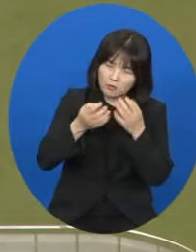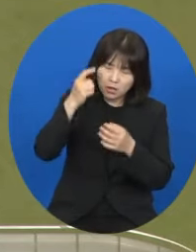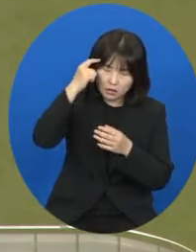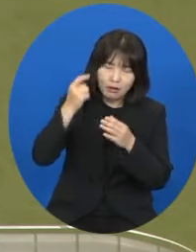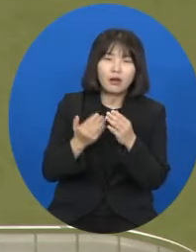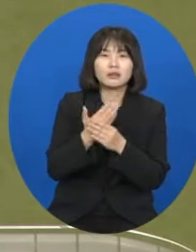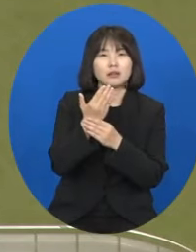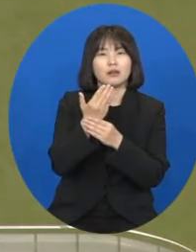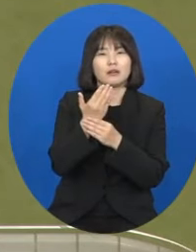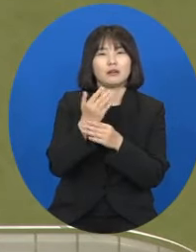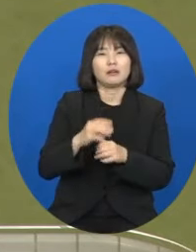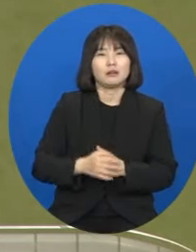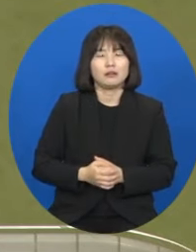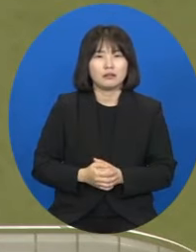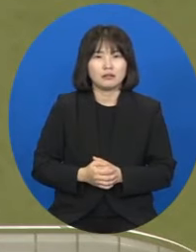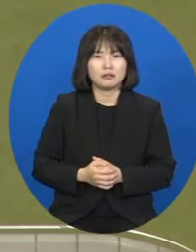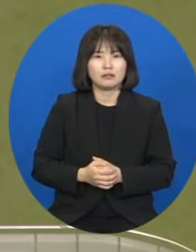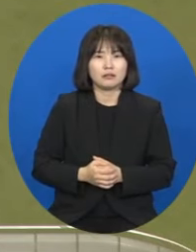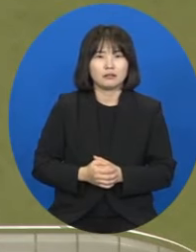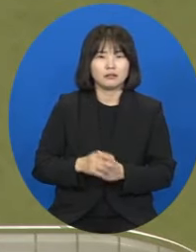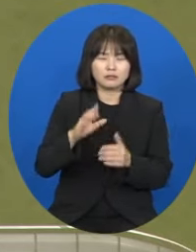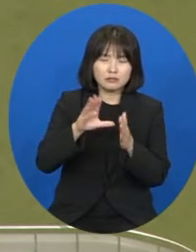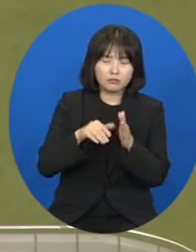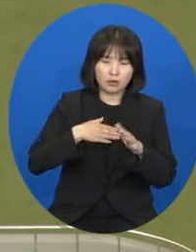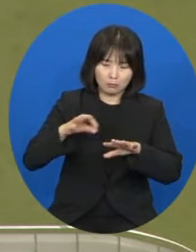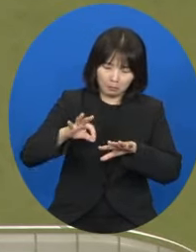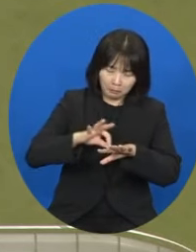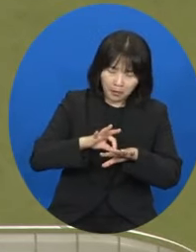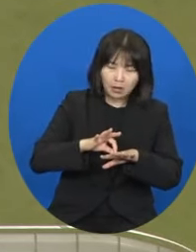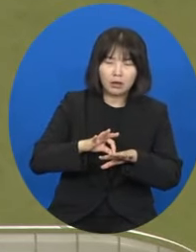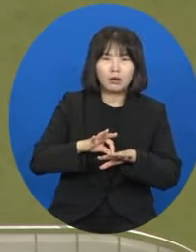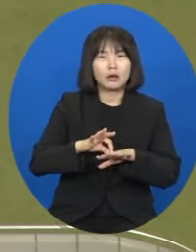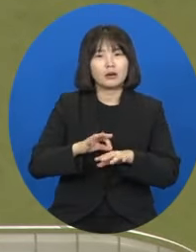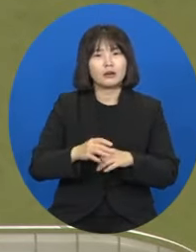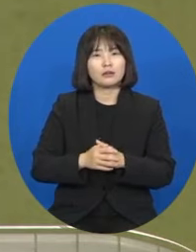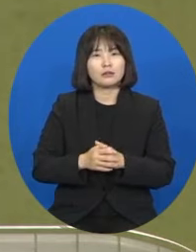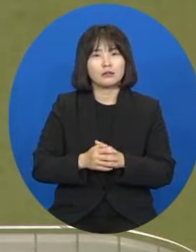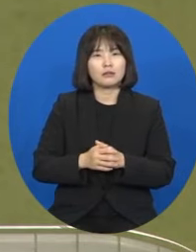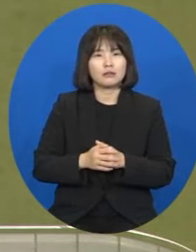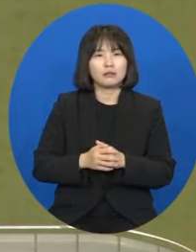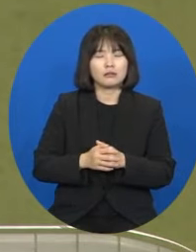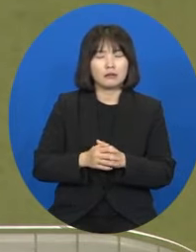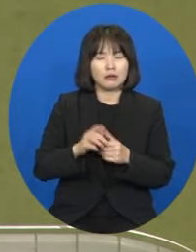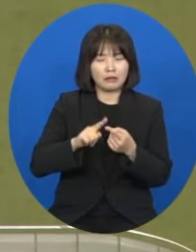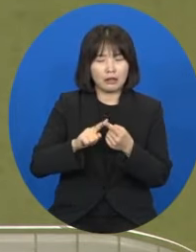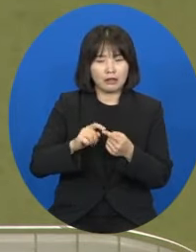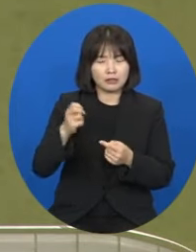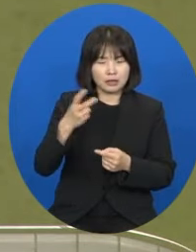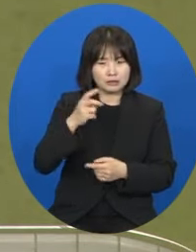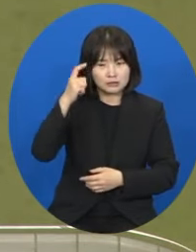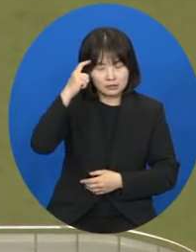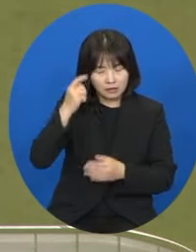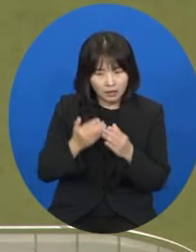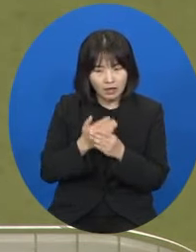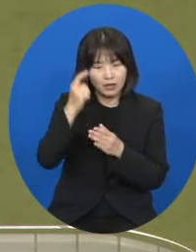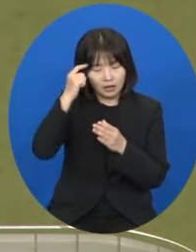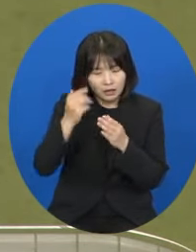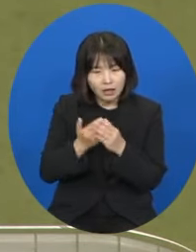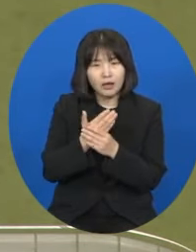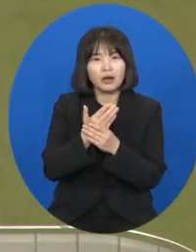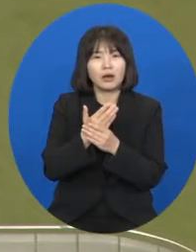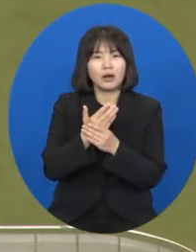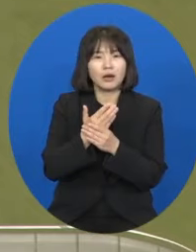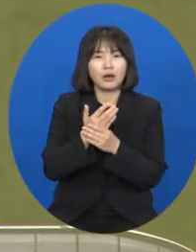그때 그렇게 고백했고 그때 나도 반지를 꼈었고 그리고 했었지. 그걸 계속 리마인드를 하니까 주례를